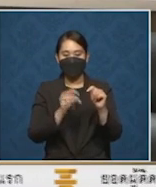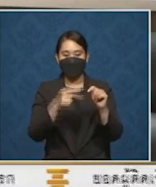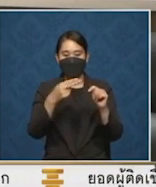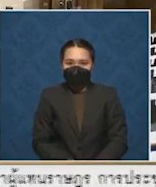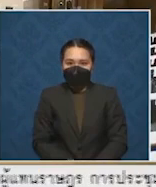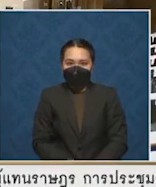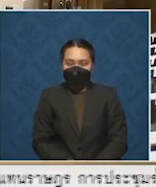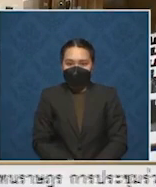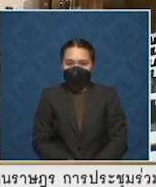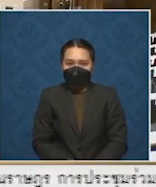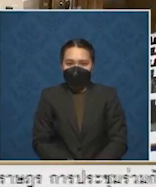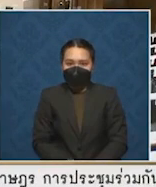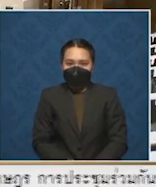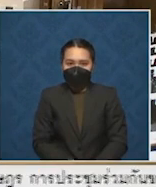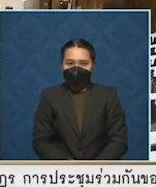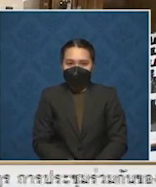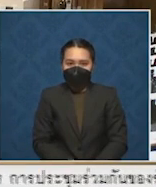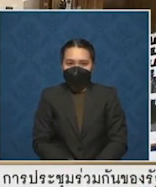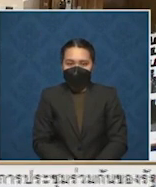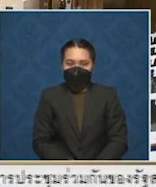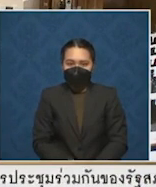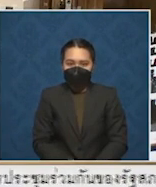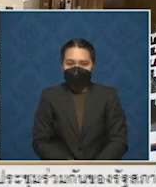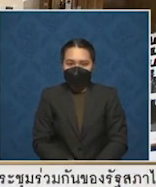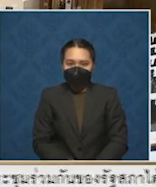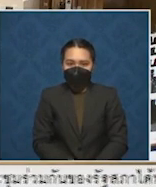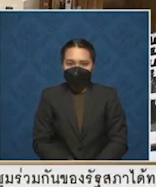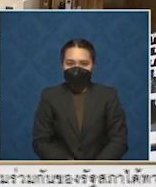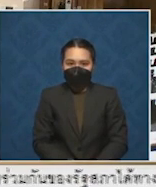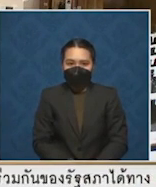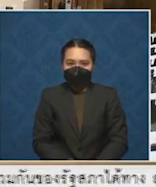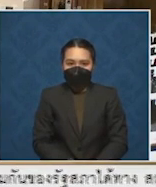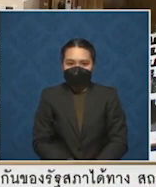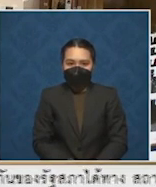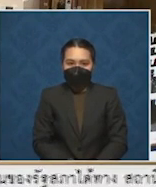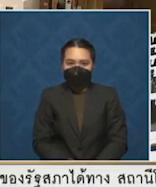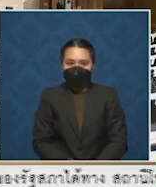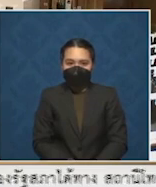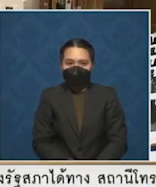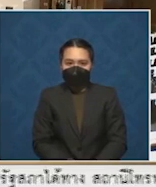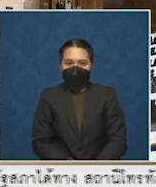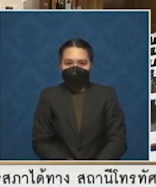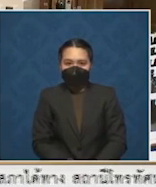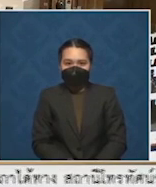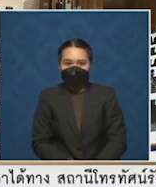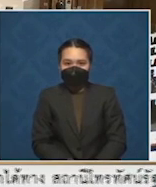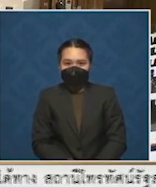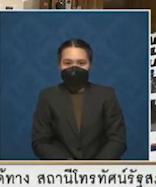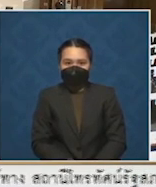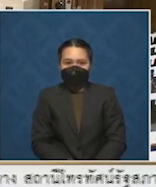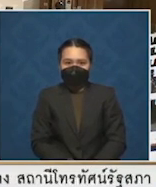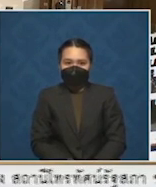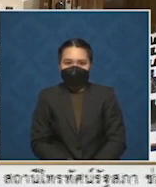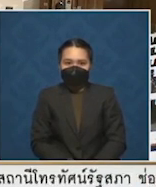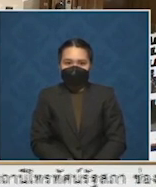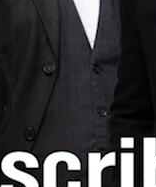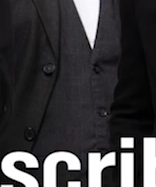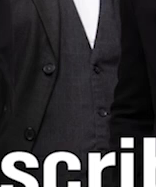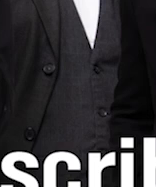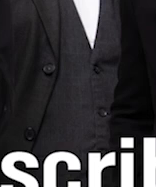ถอะถ้าไม่ใช่เรื่องคอขาดบาดตายนะครับ ค่ะ ทุกเรื่องมันมีความสำคัญหมดแหละ ใช่ค่ะ นะครับ